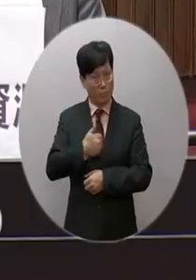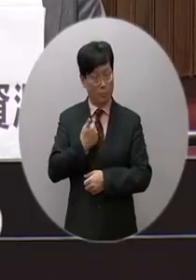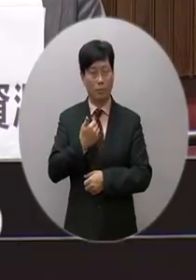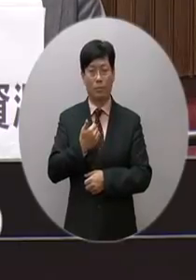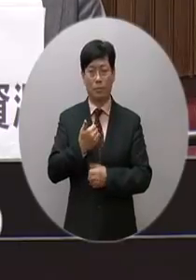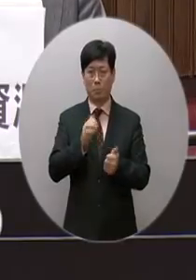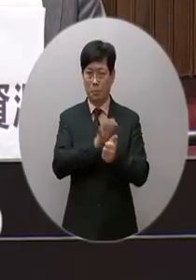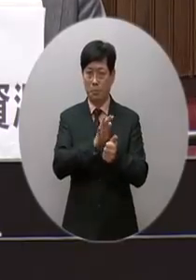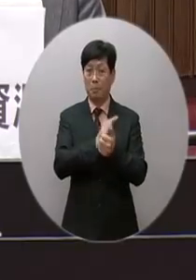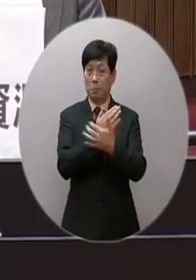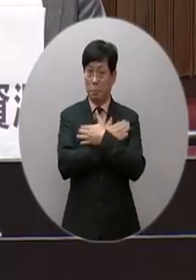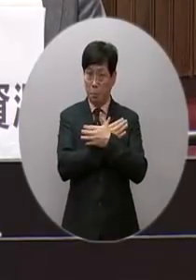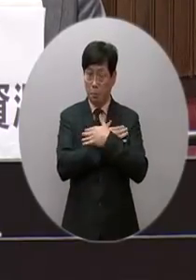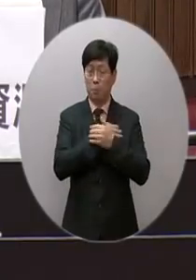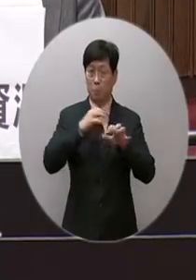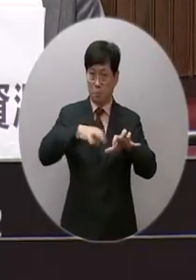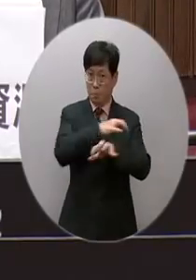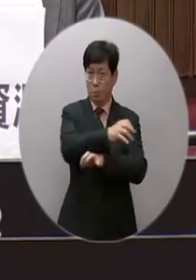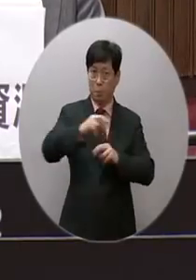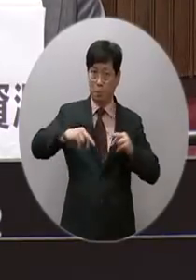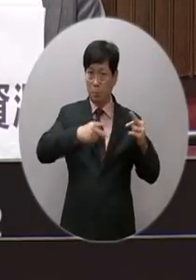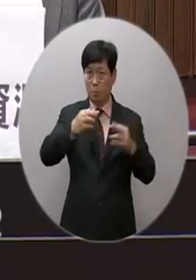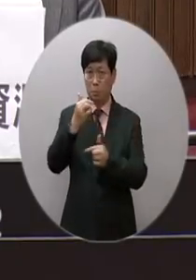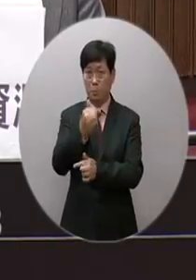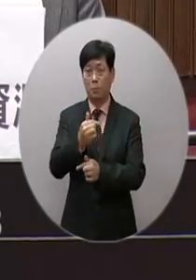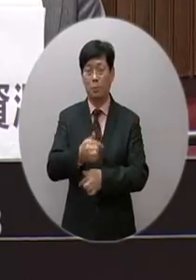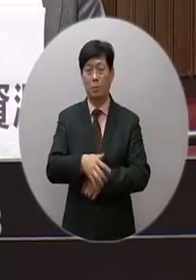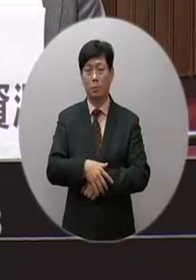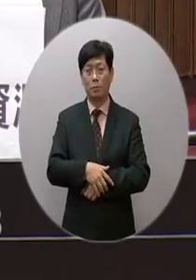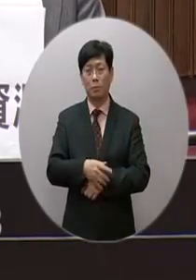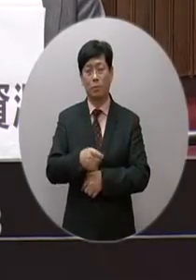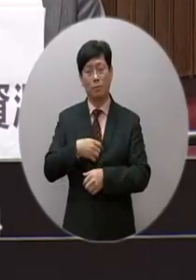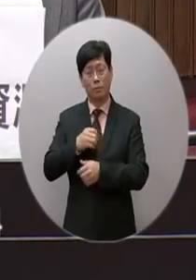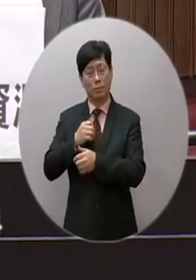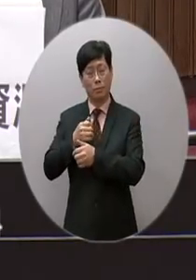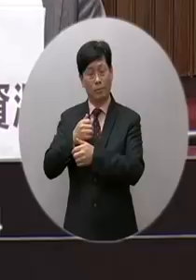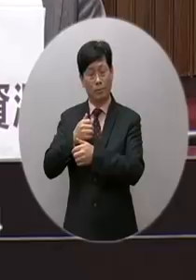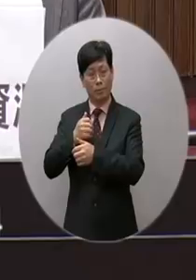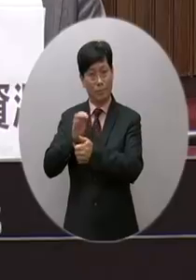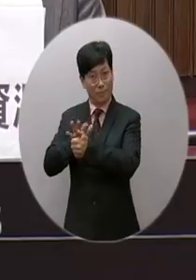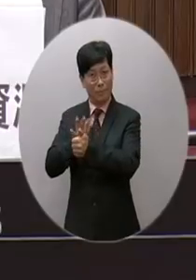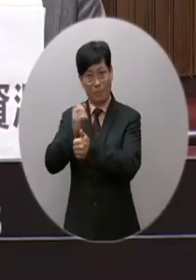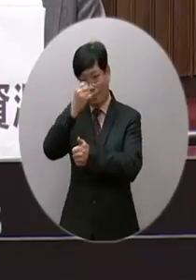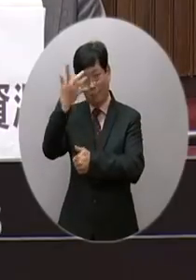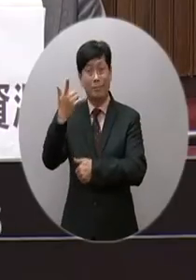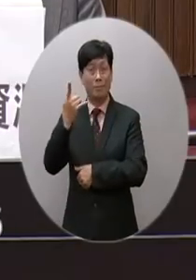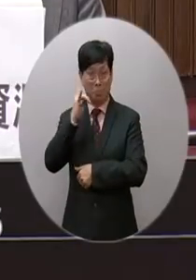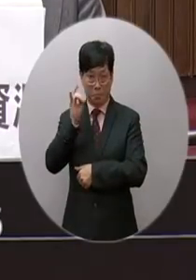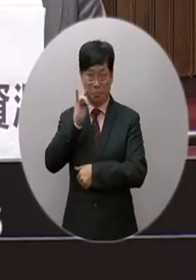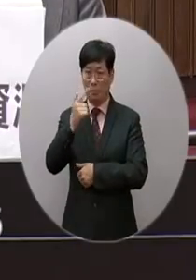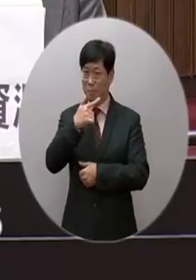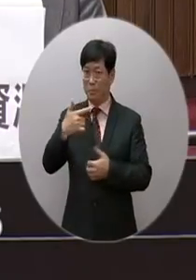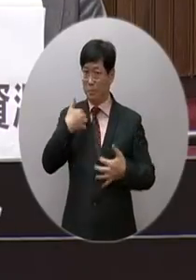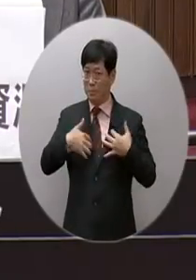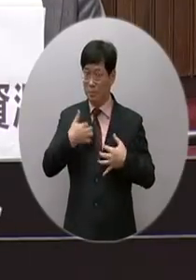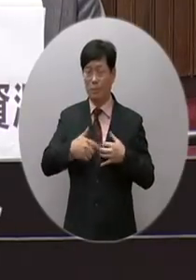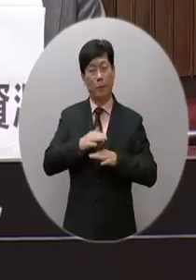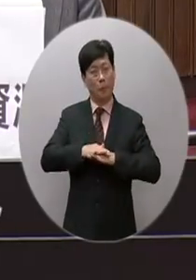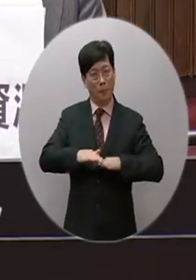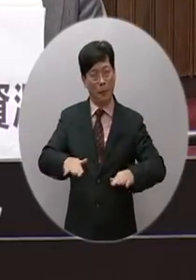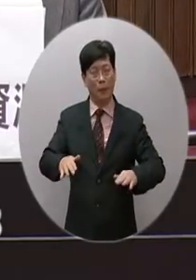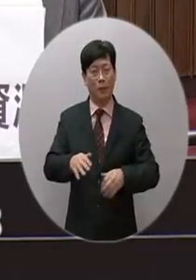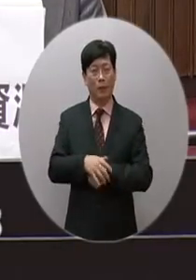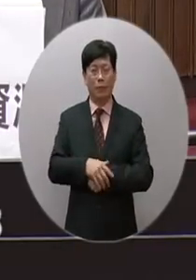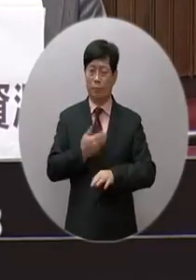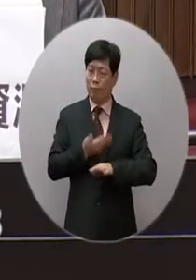以把这个托育整个环境做好的话，那让年轻的这个妇女能够很快乐然后也很安心